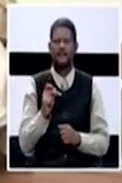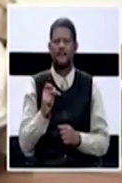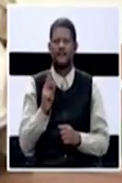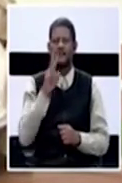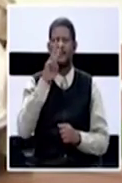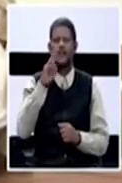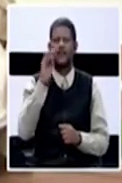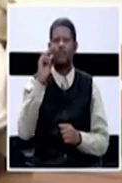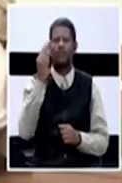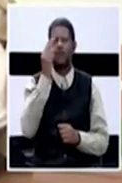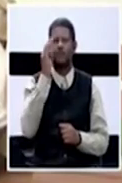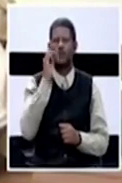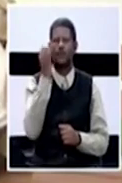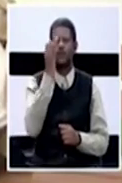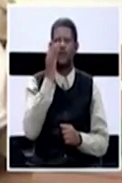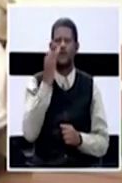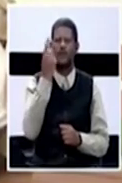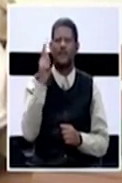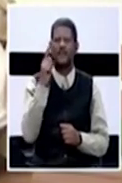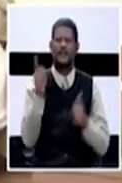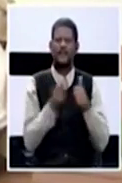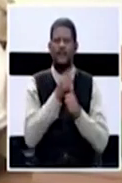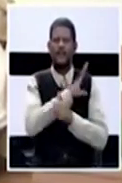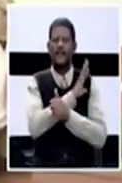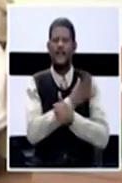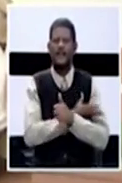ካልኣይ በጦሎኒ ቀዳማይ ሓይሊ